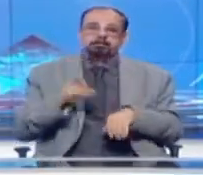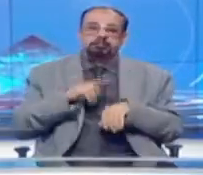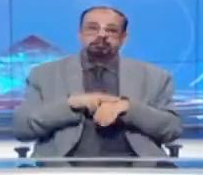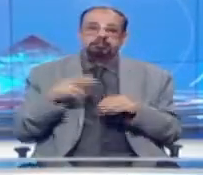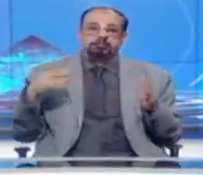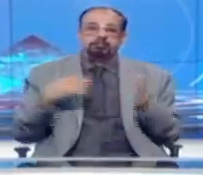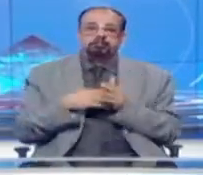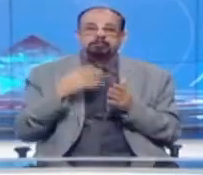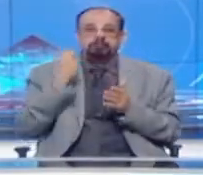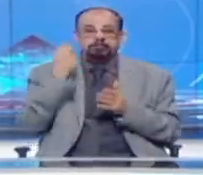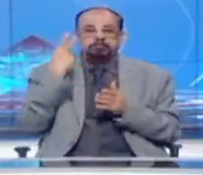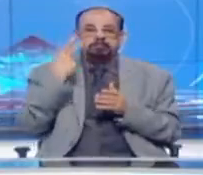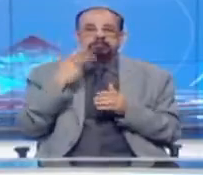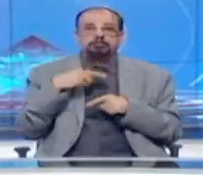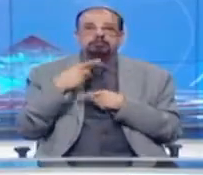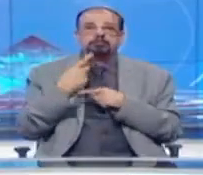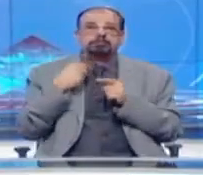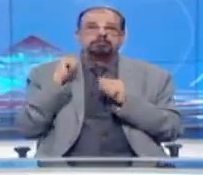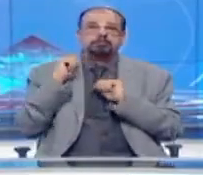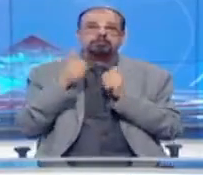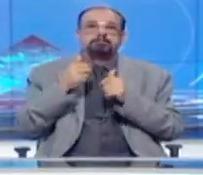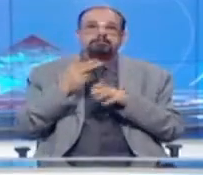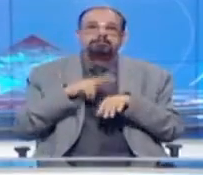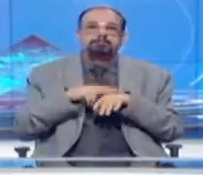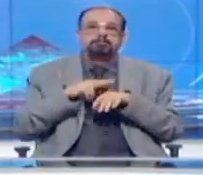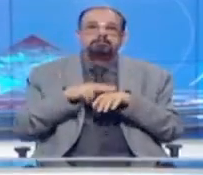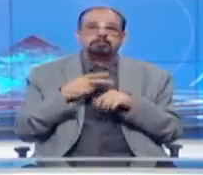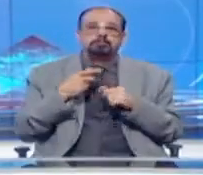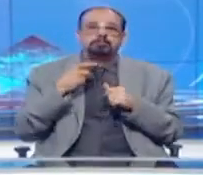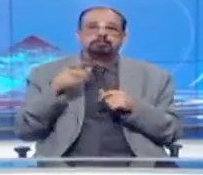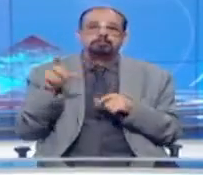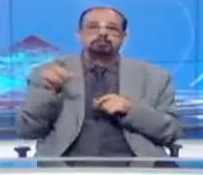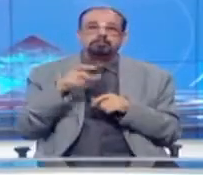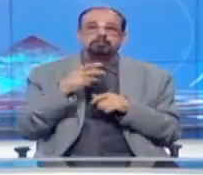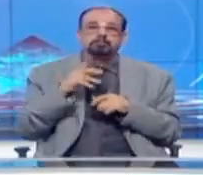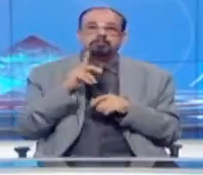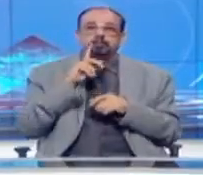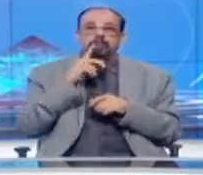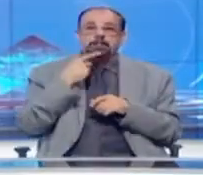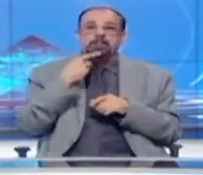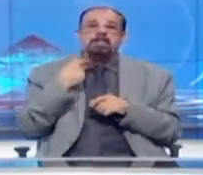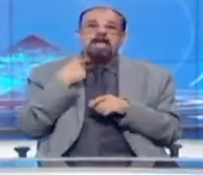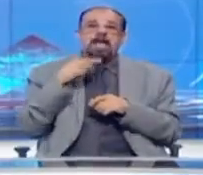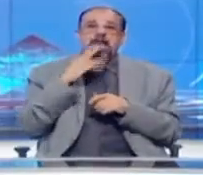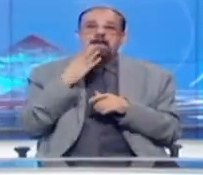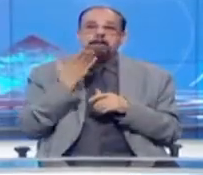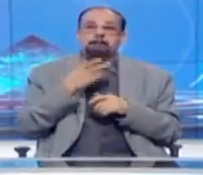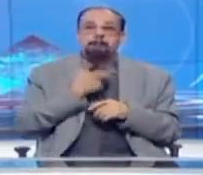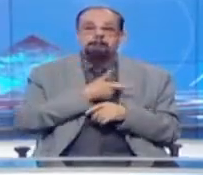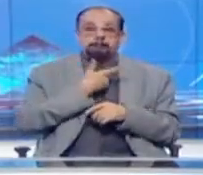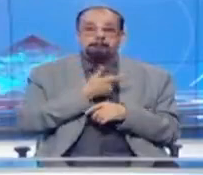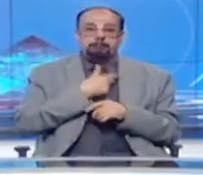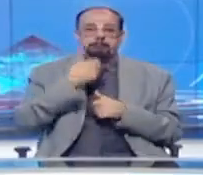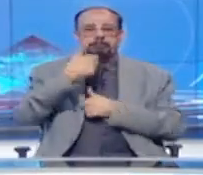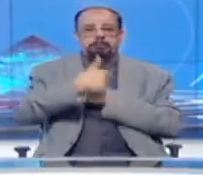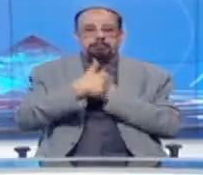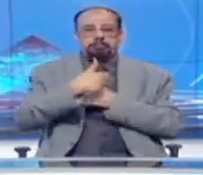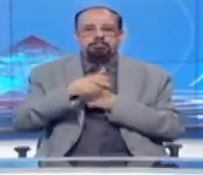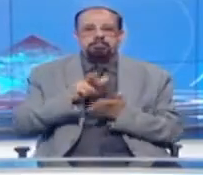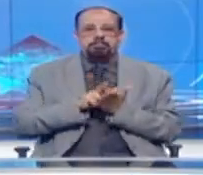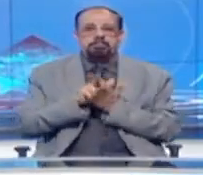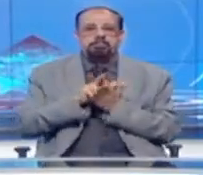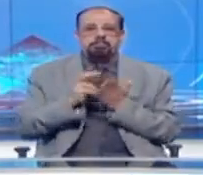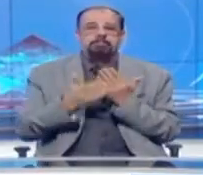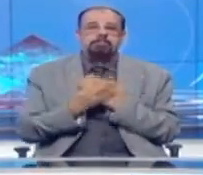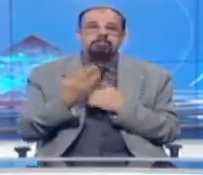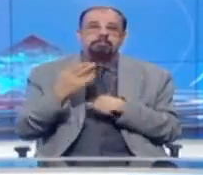آخر الروايات ترجع بداية مدفع رمضان لعهد حكم محمد علي باشا الذي أراد تجربة أحد المدافع